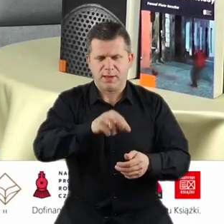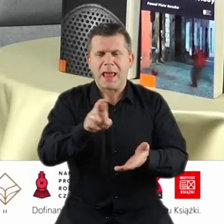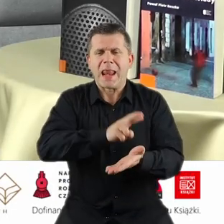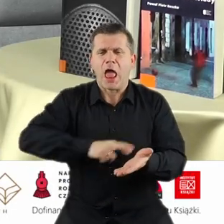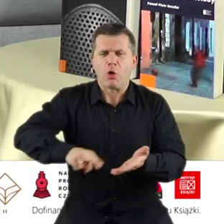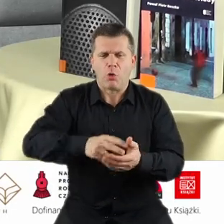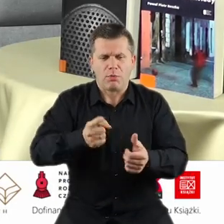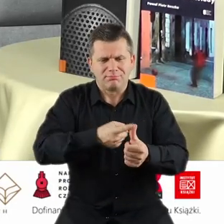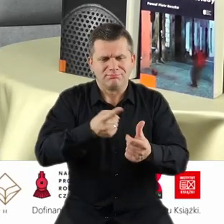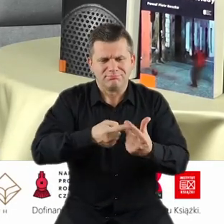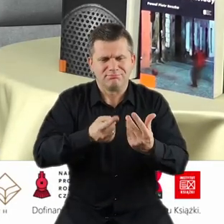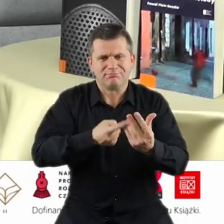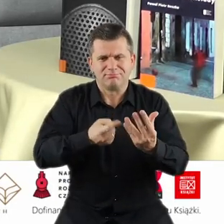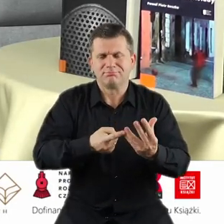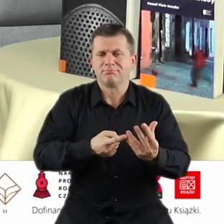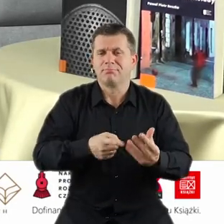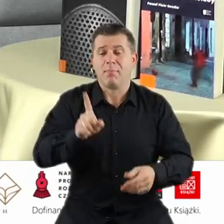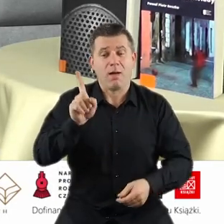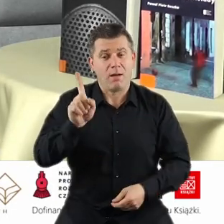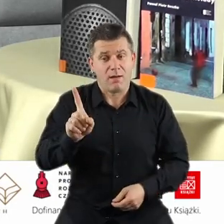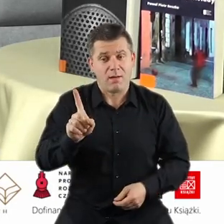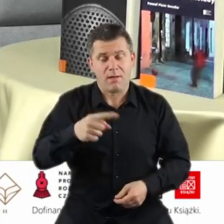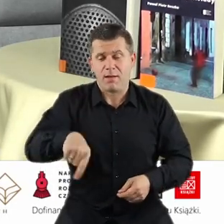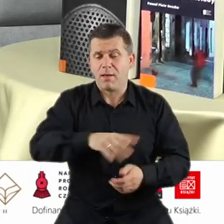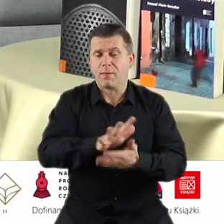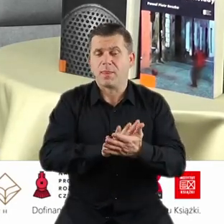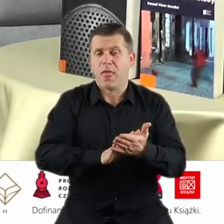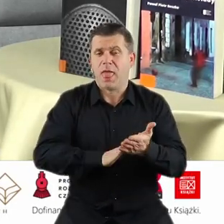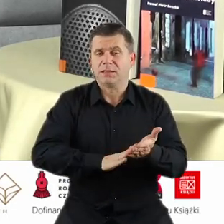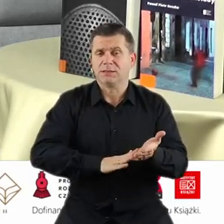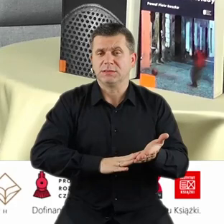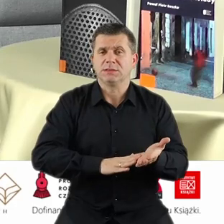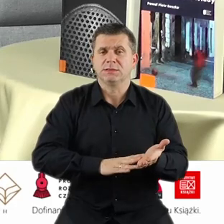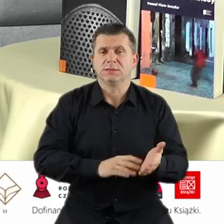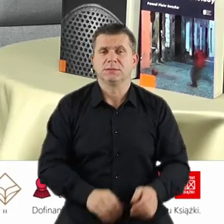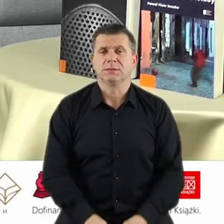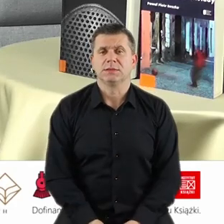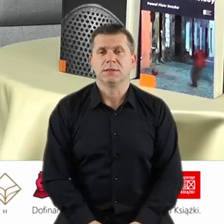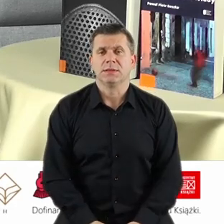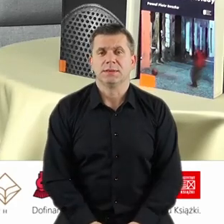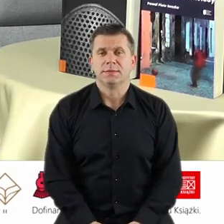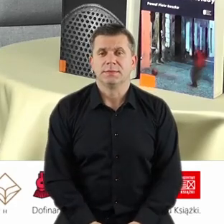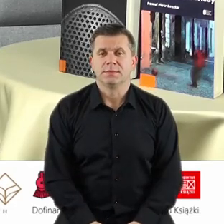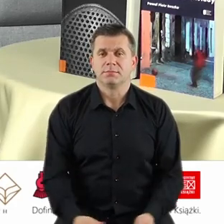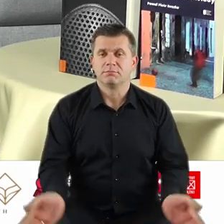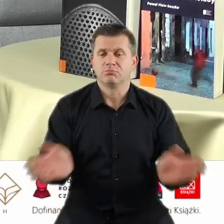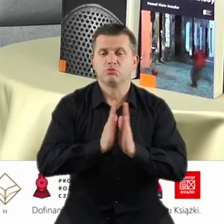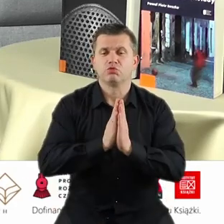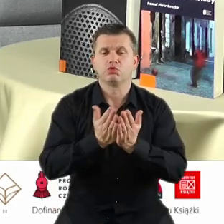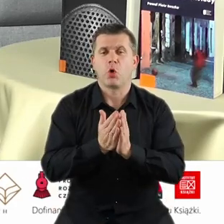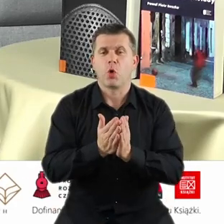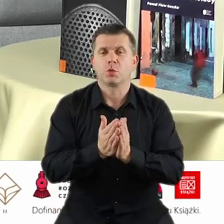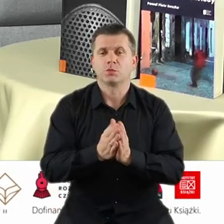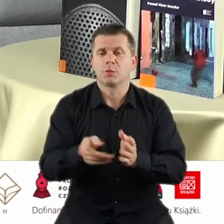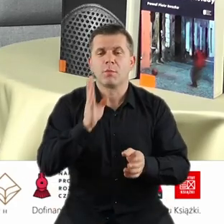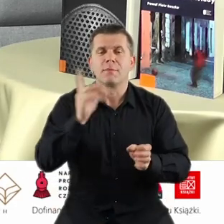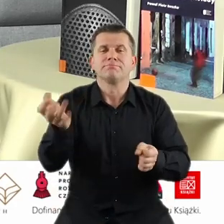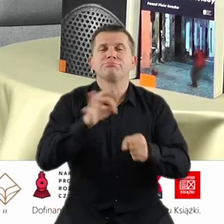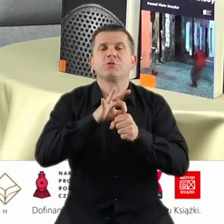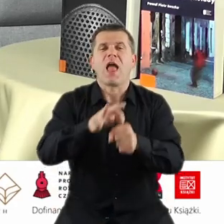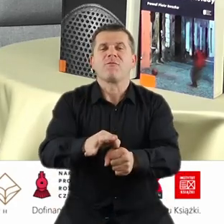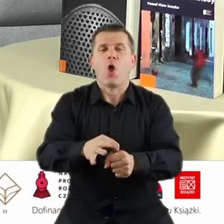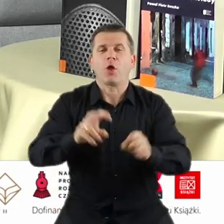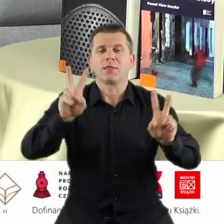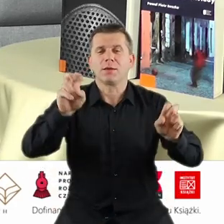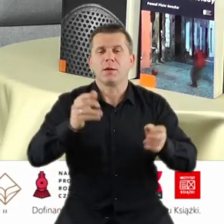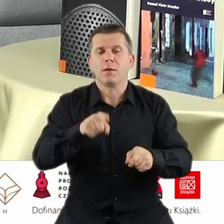taki, taki, taki, taki, ale te teksty jakby, ta książka to nie jest przewodnik po